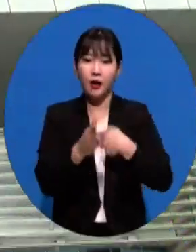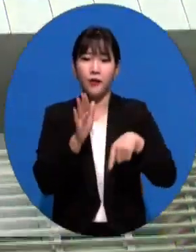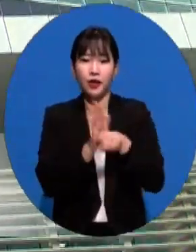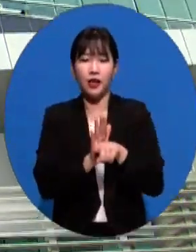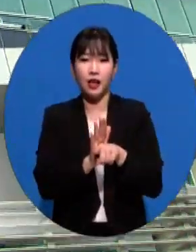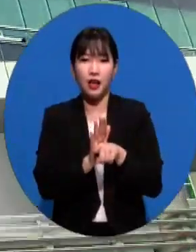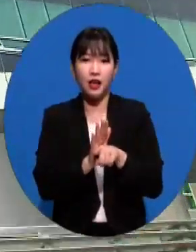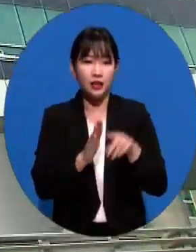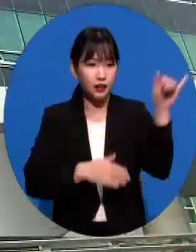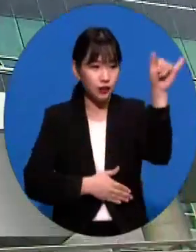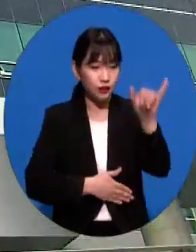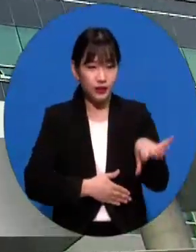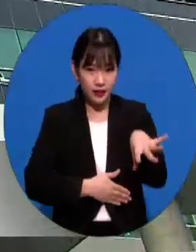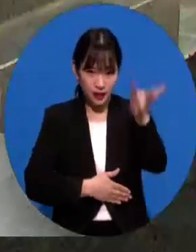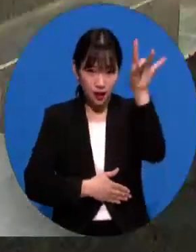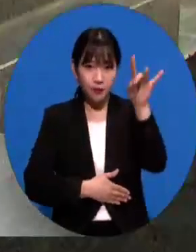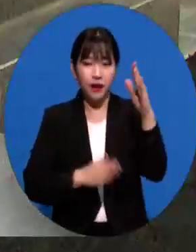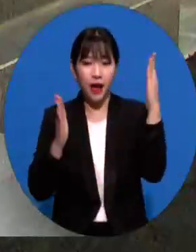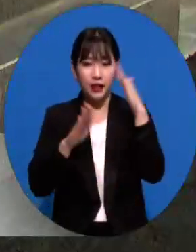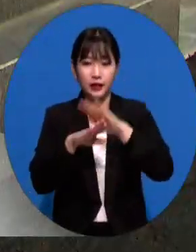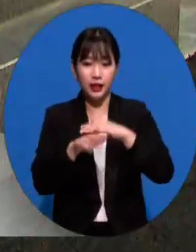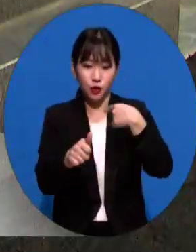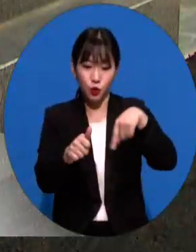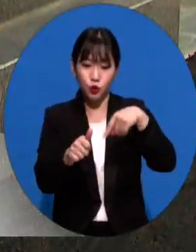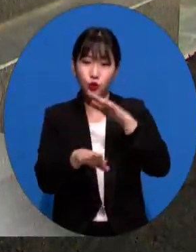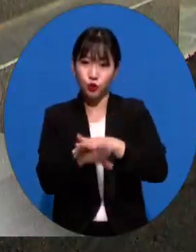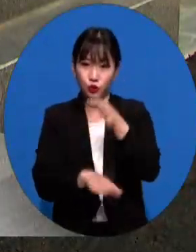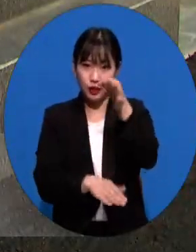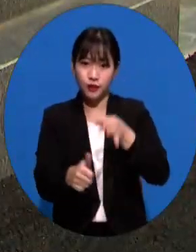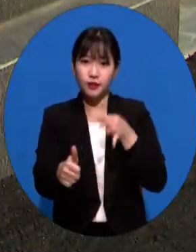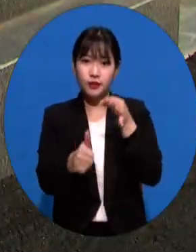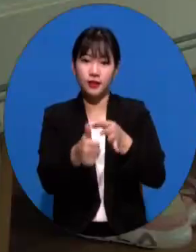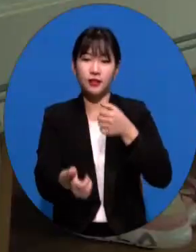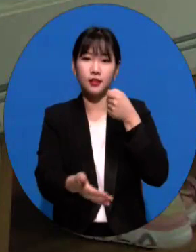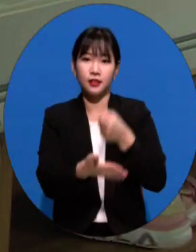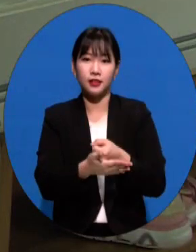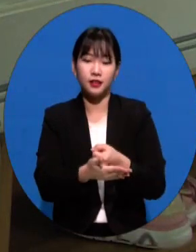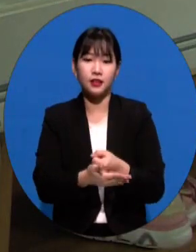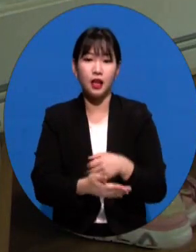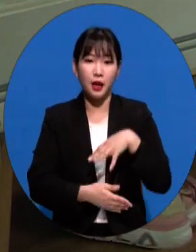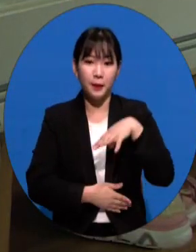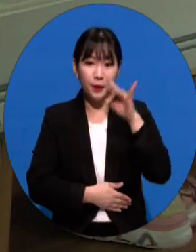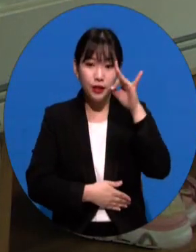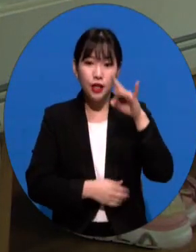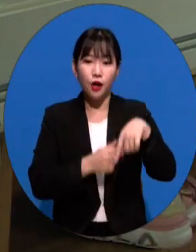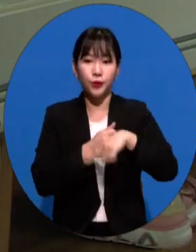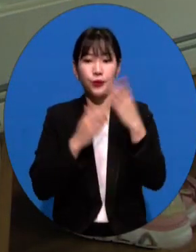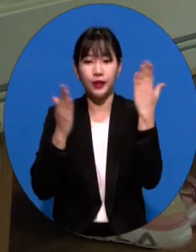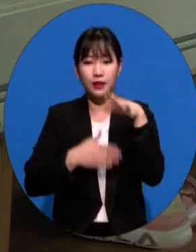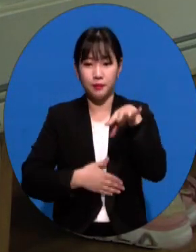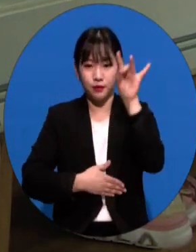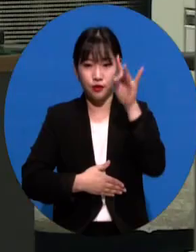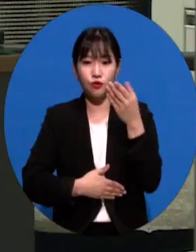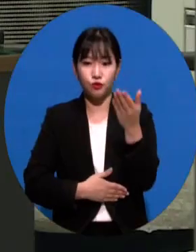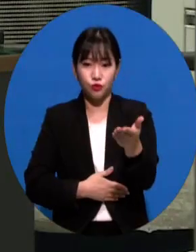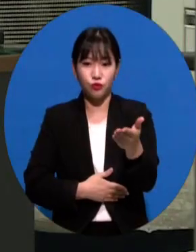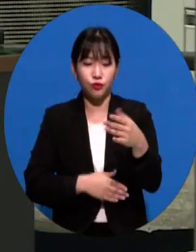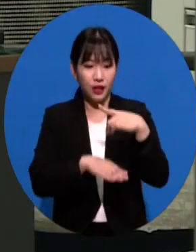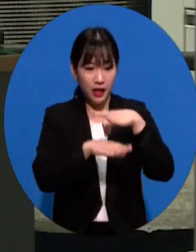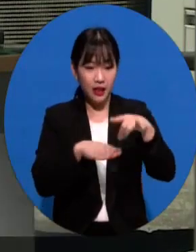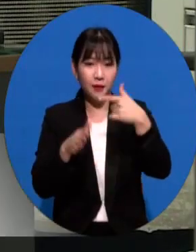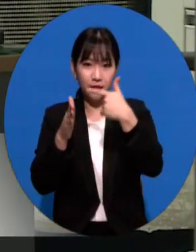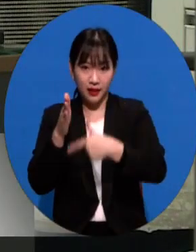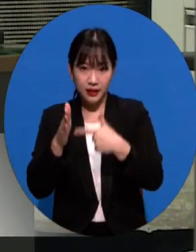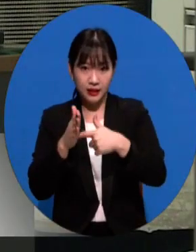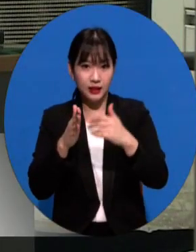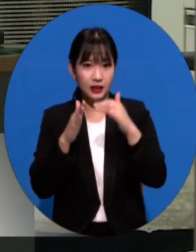하나로 전국에서 처음으로 학생 교육수당을 지급하기로 했습니다 일단 대상으론 초등학생입니다 해남과